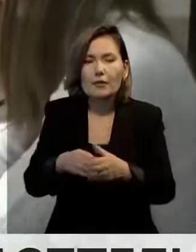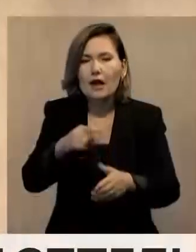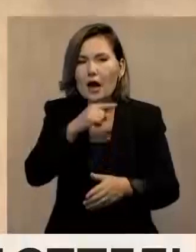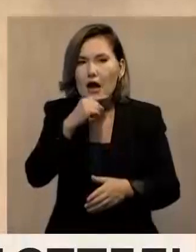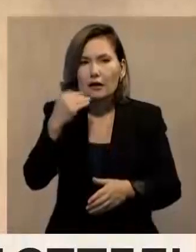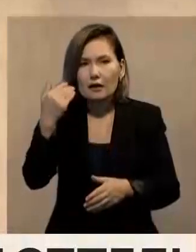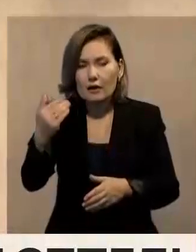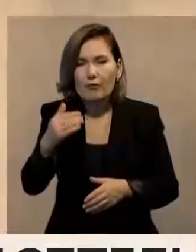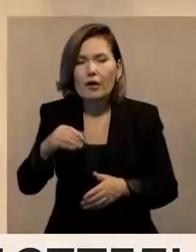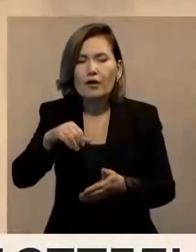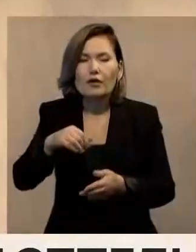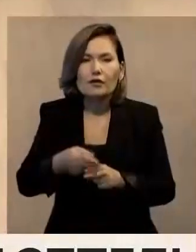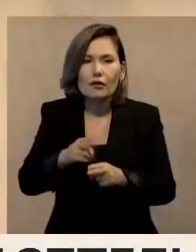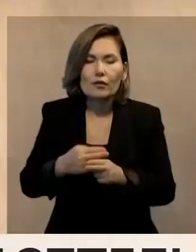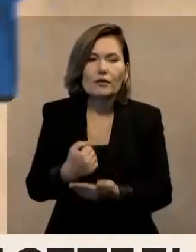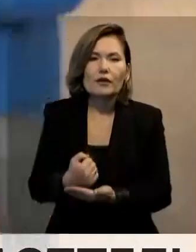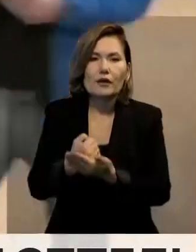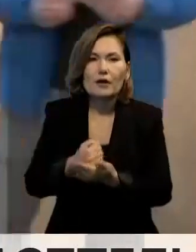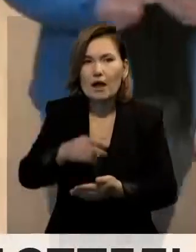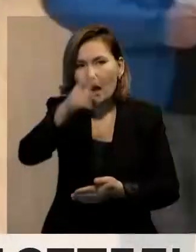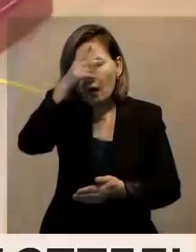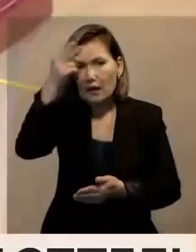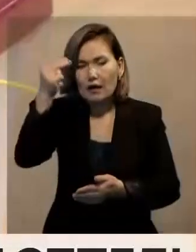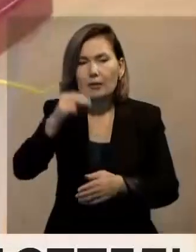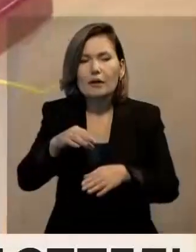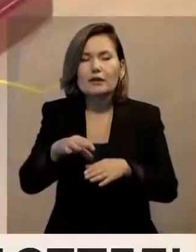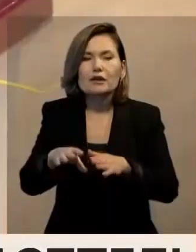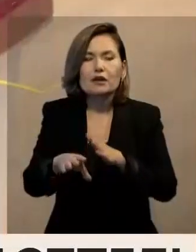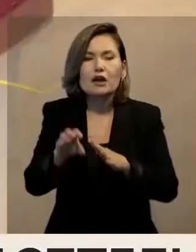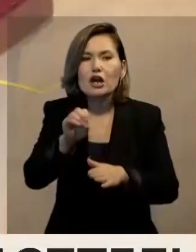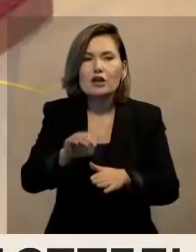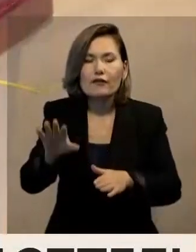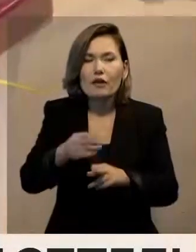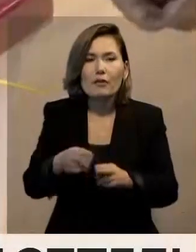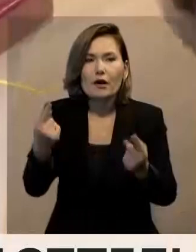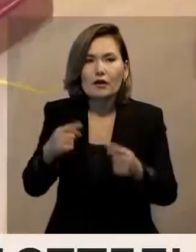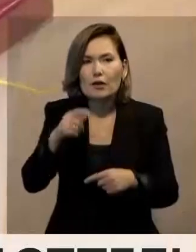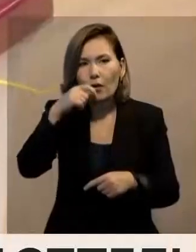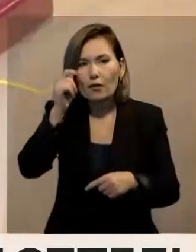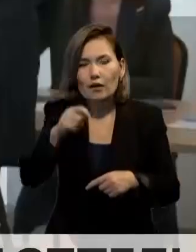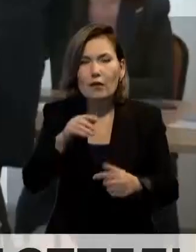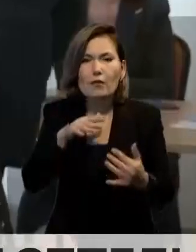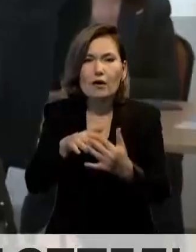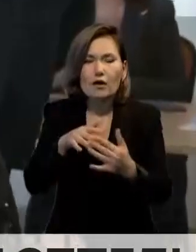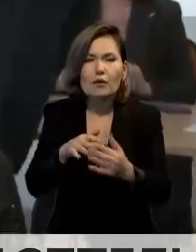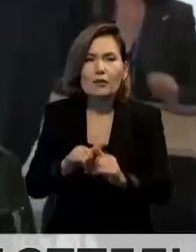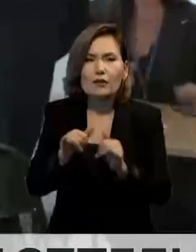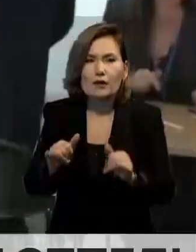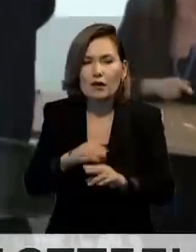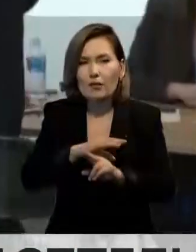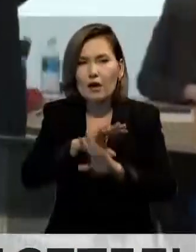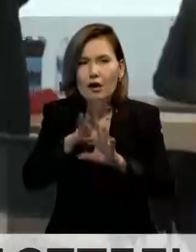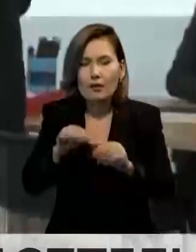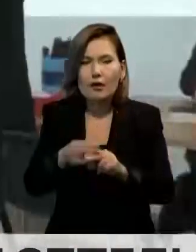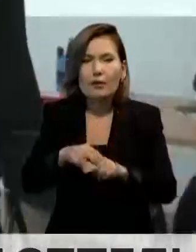ресейшіл болуымен байланысты. Жалпы Латвиядағы сайлау Еуропадағы энергетикалық дағдарыс пен Украинадағы қарулы қақтығыс өршіп тұрған кезде